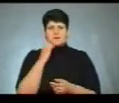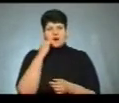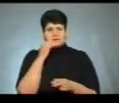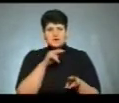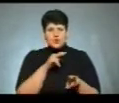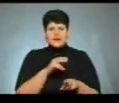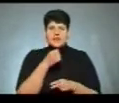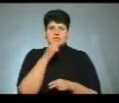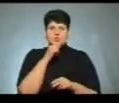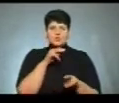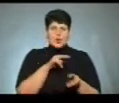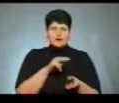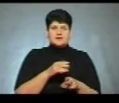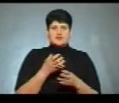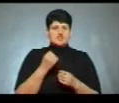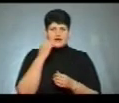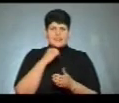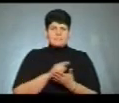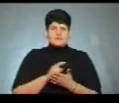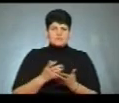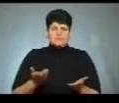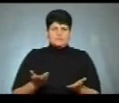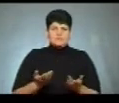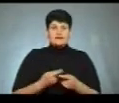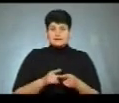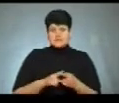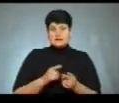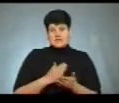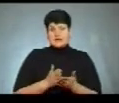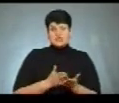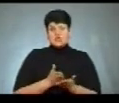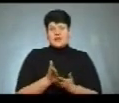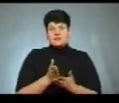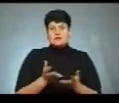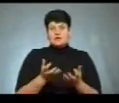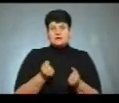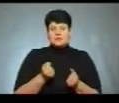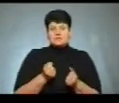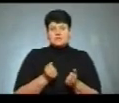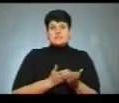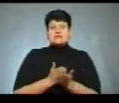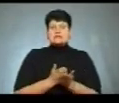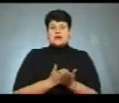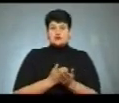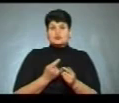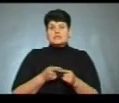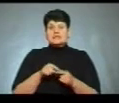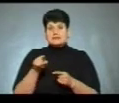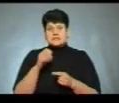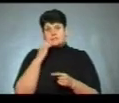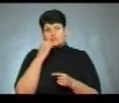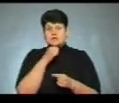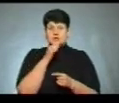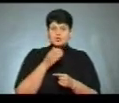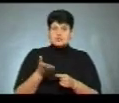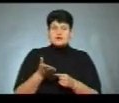чи дідусь, який, наприклад, ще не пенсійного віку. Це є шлях для отримання, наприклад, страхового стажу для цих же бабців, дідуся,